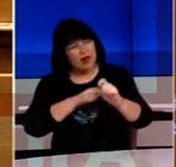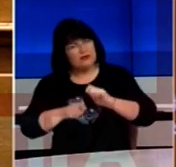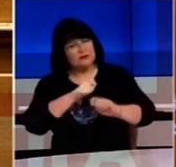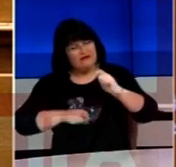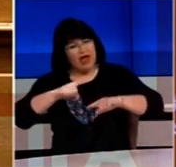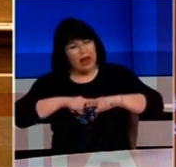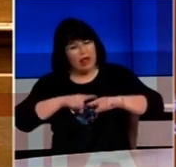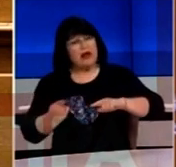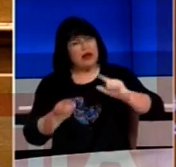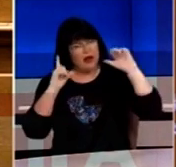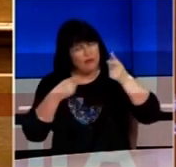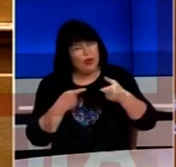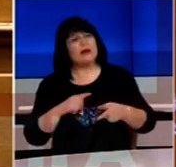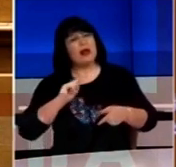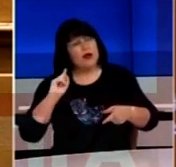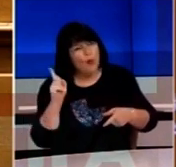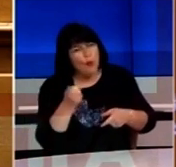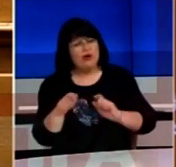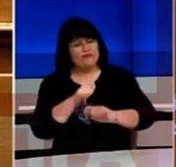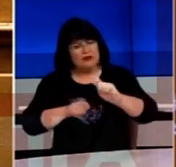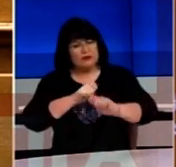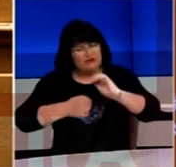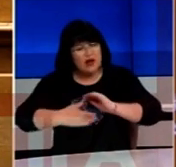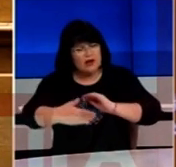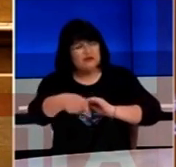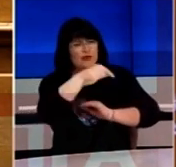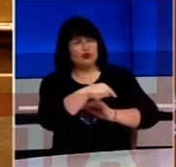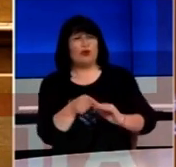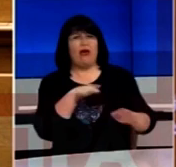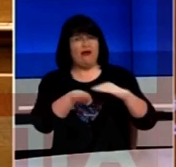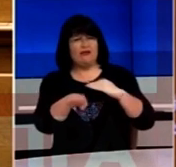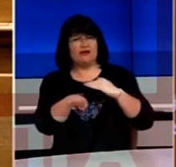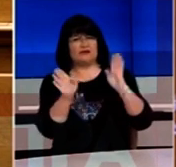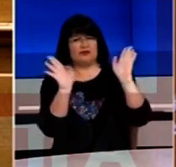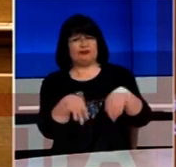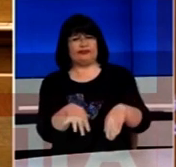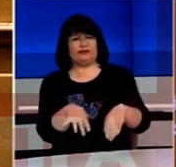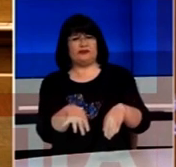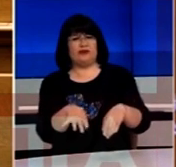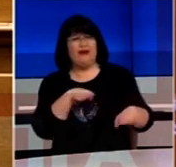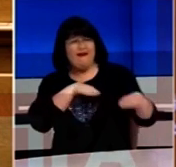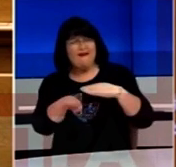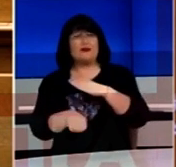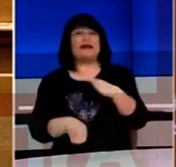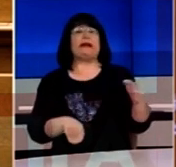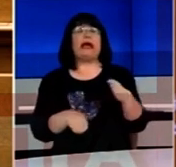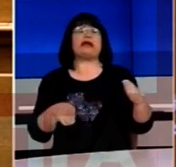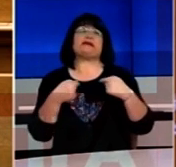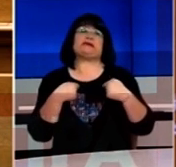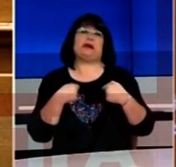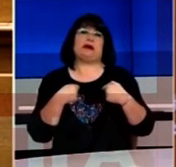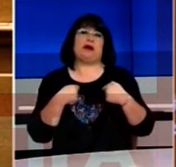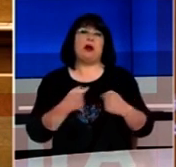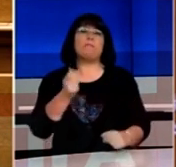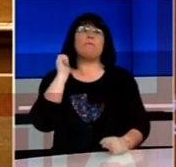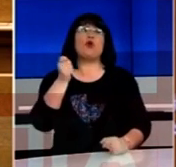σας παράταξης. Μα πάνω απ' όλα, για να εκδικηθείτε την αριστερά, τον